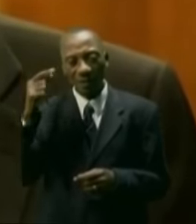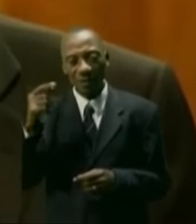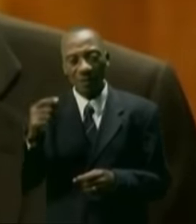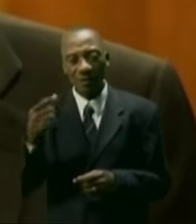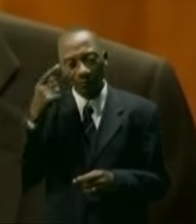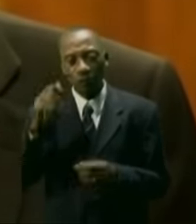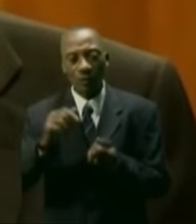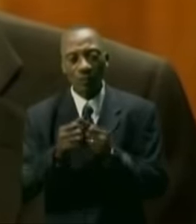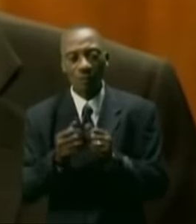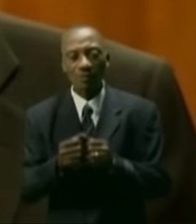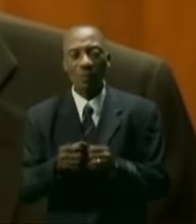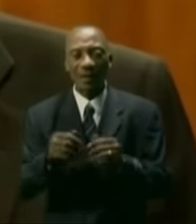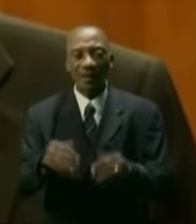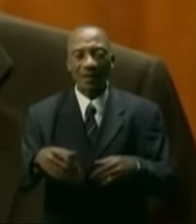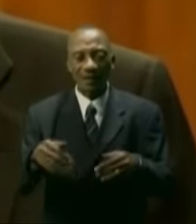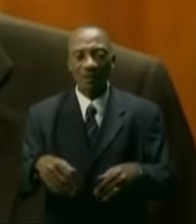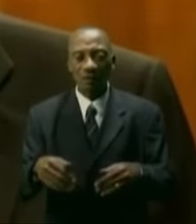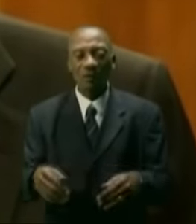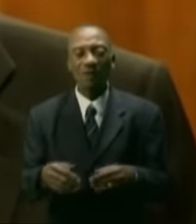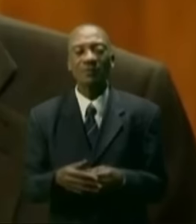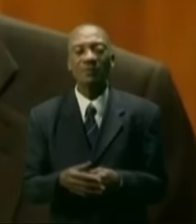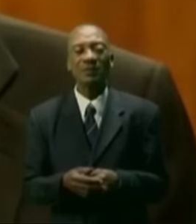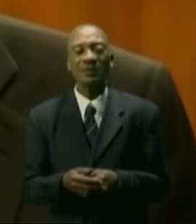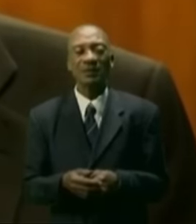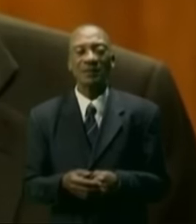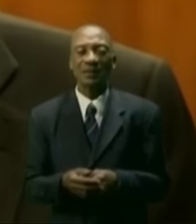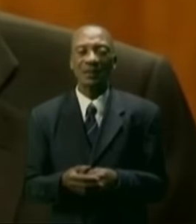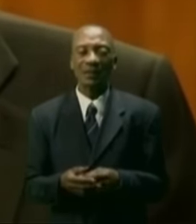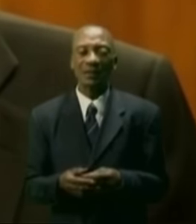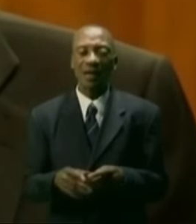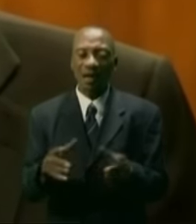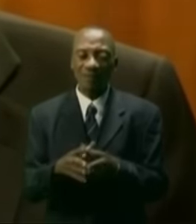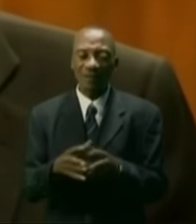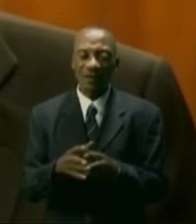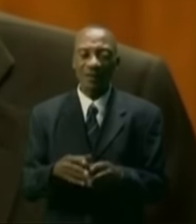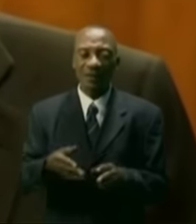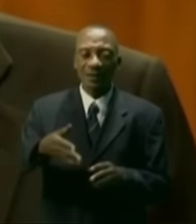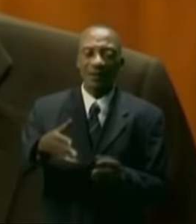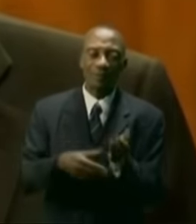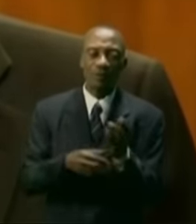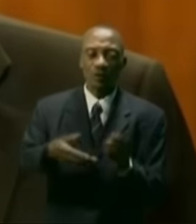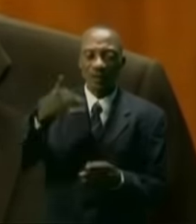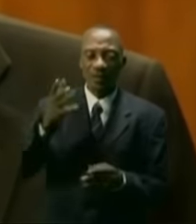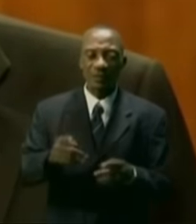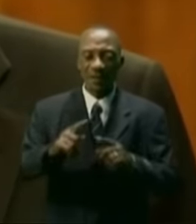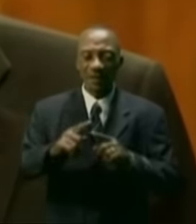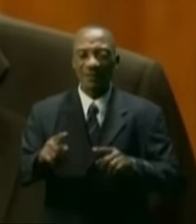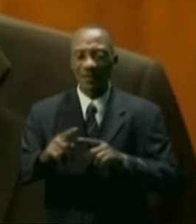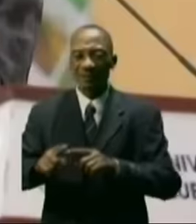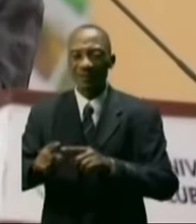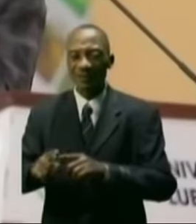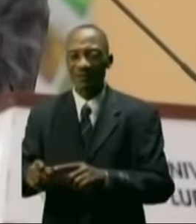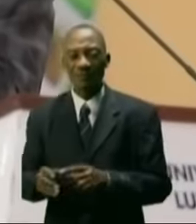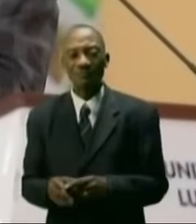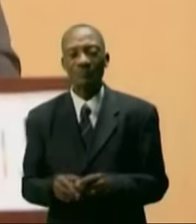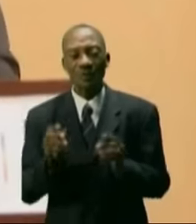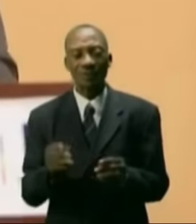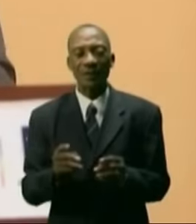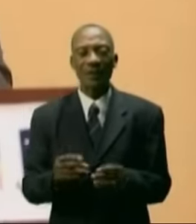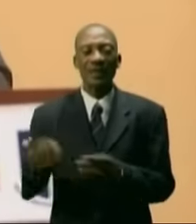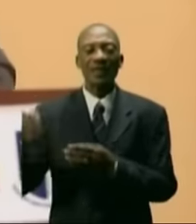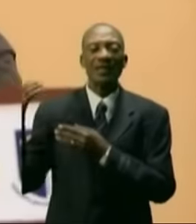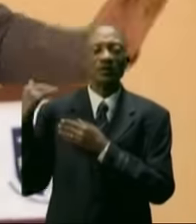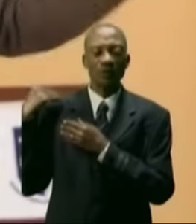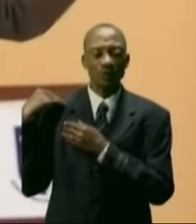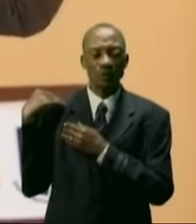été relevés par différents experts. Des solutions ont été proposées. Les 20 communications ont